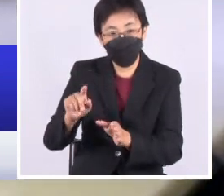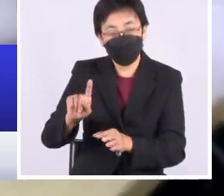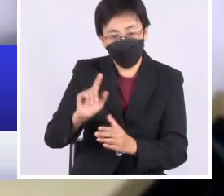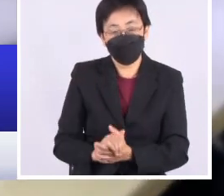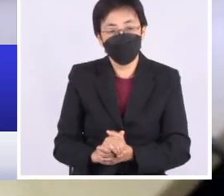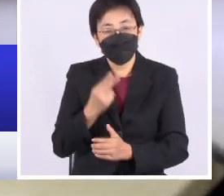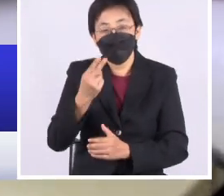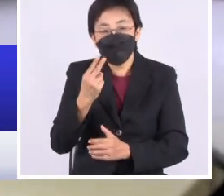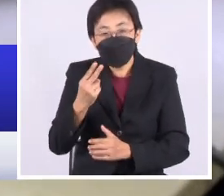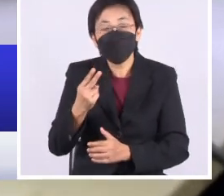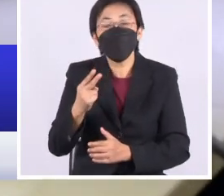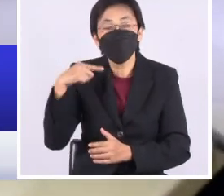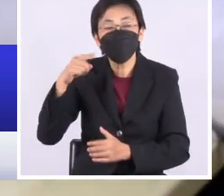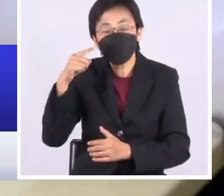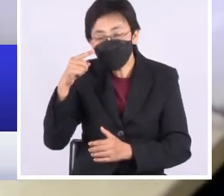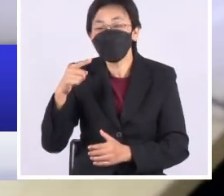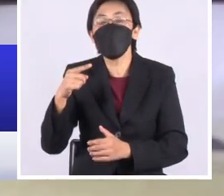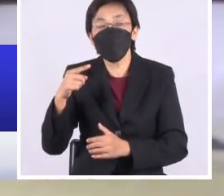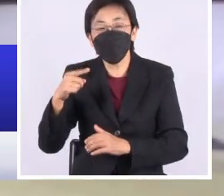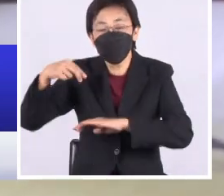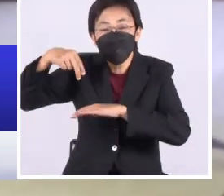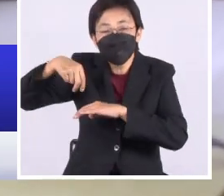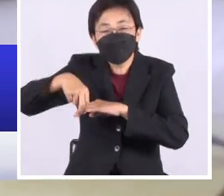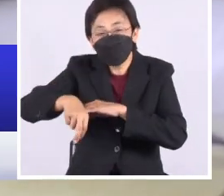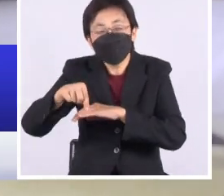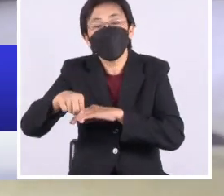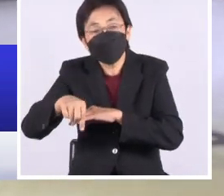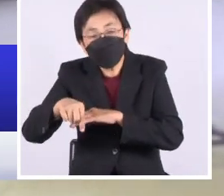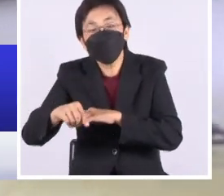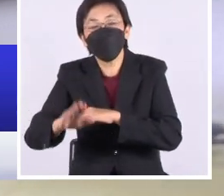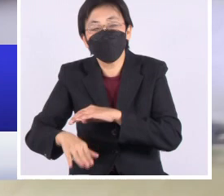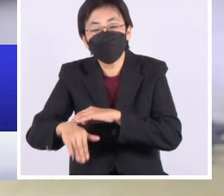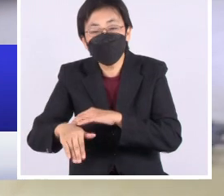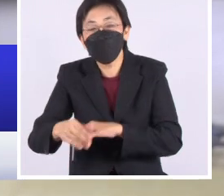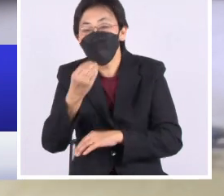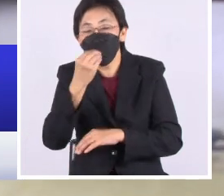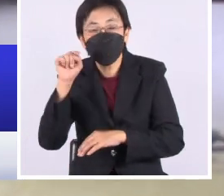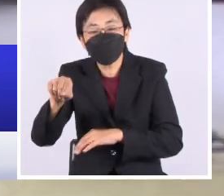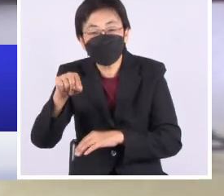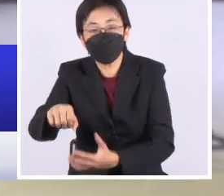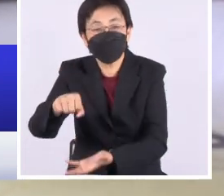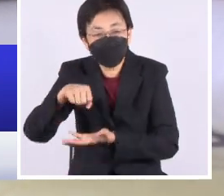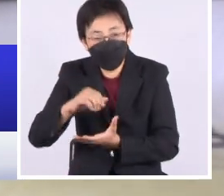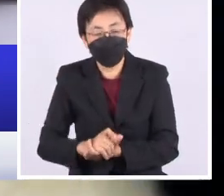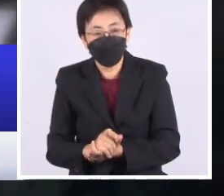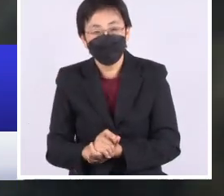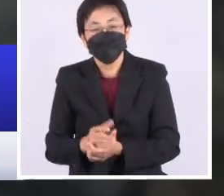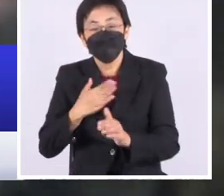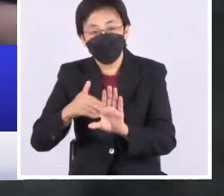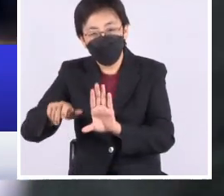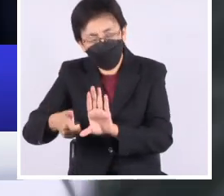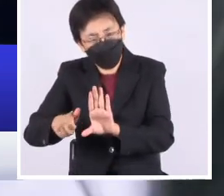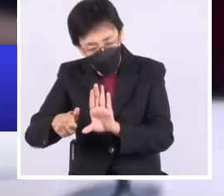างเพื่อที่จะเอาอาหารที่สั่งมาแล้วมือบิดลูกบิดแล้วมันไม่ได้ล็อกก็เลยเปิดไ